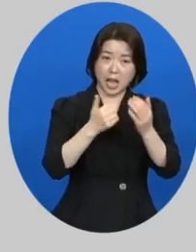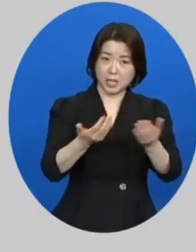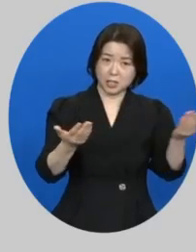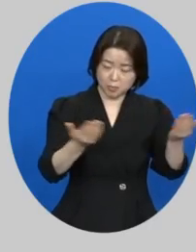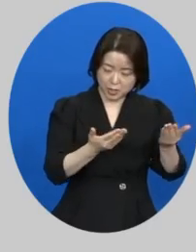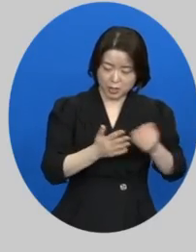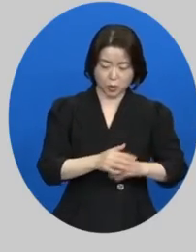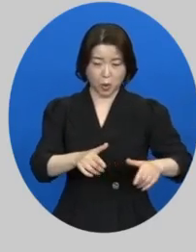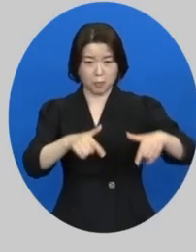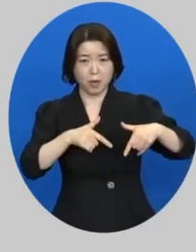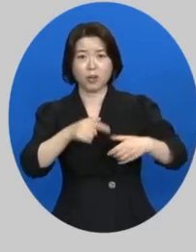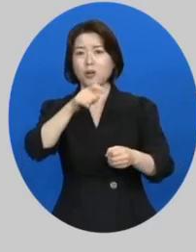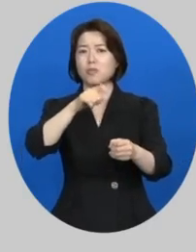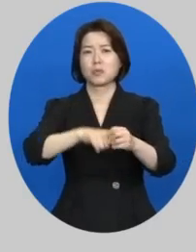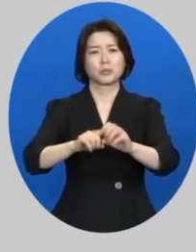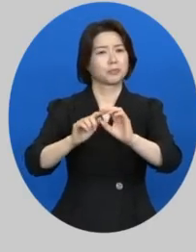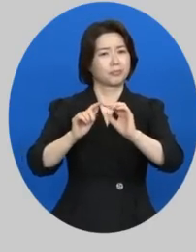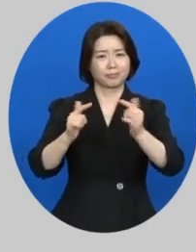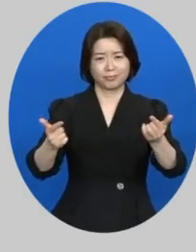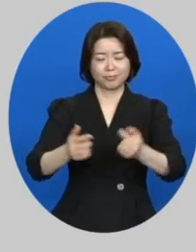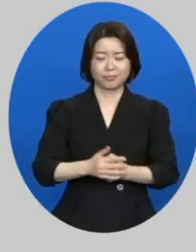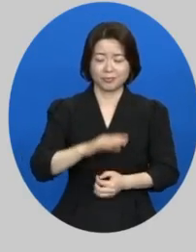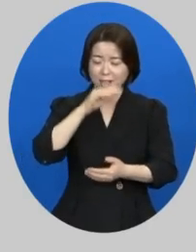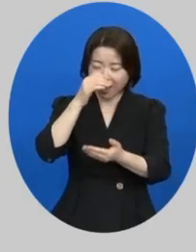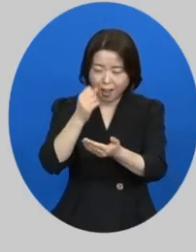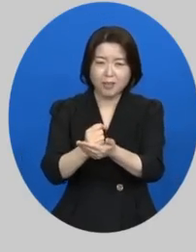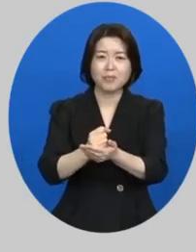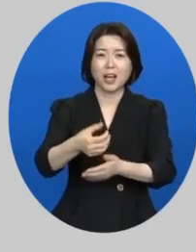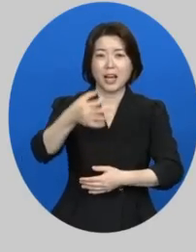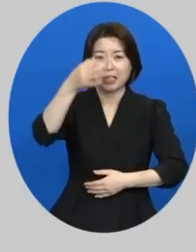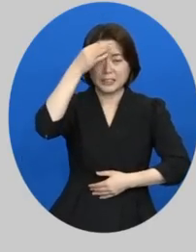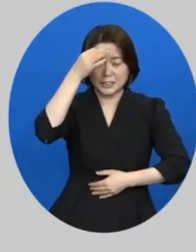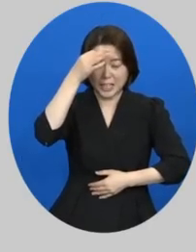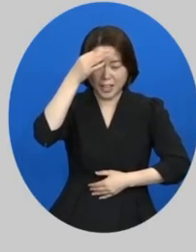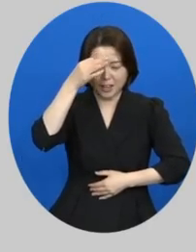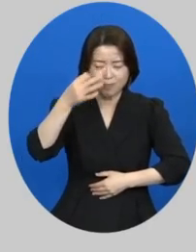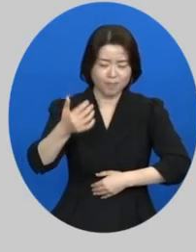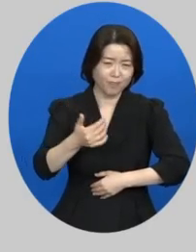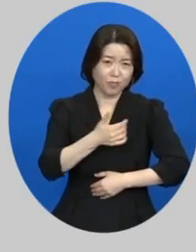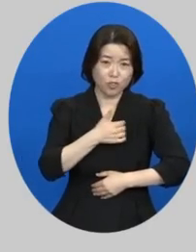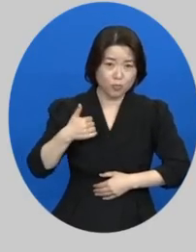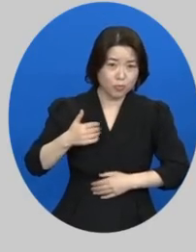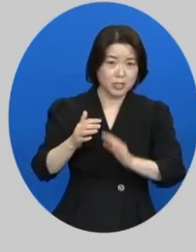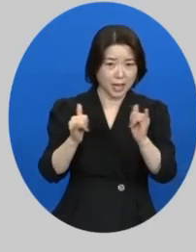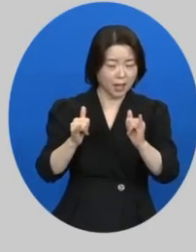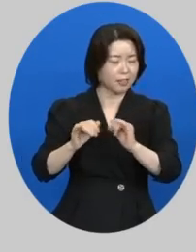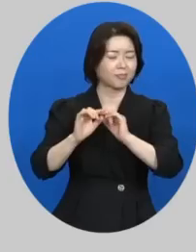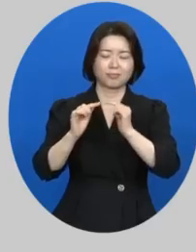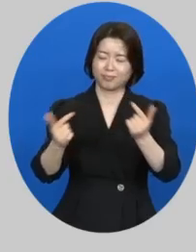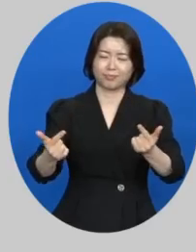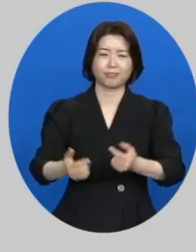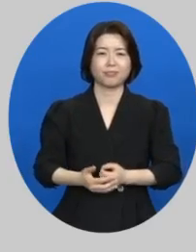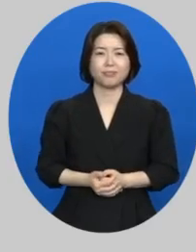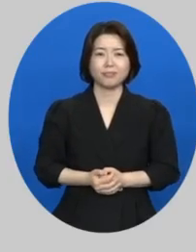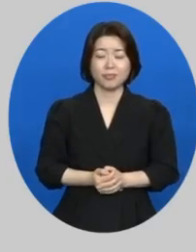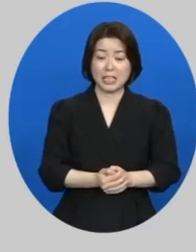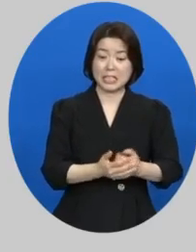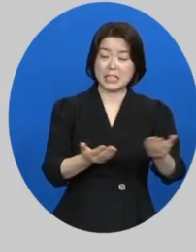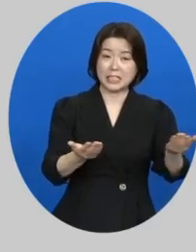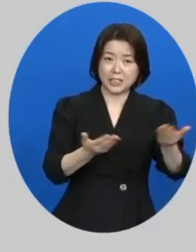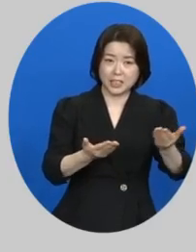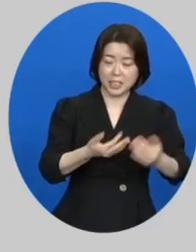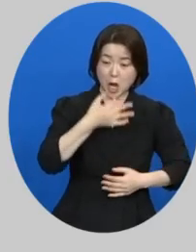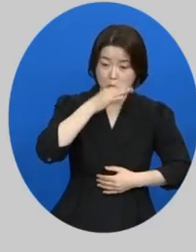명예를 위해가 아닙니다. 합당하거나 재능 있는 자여서도 아닙니다. 사역의